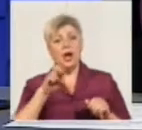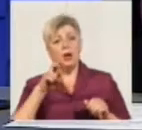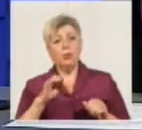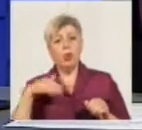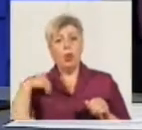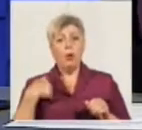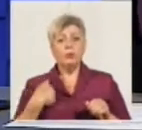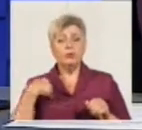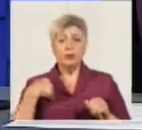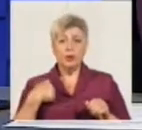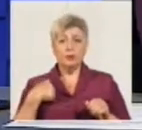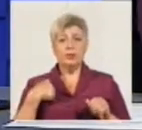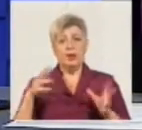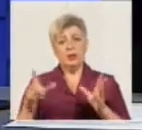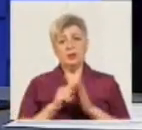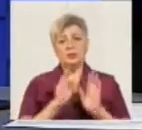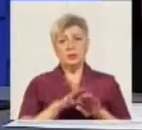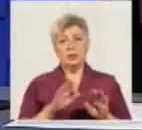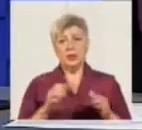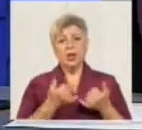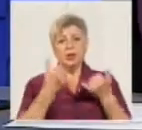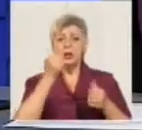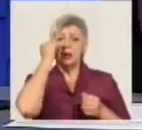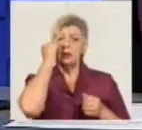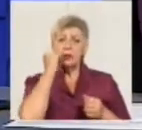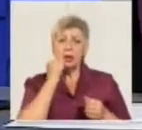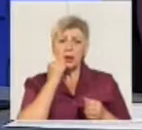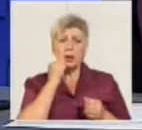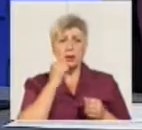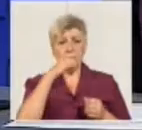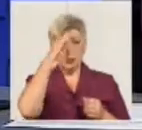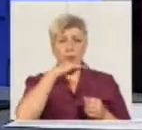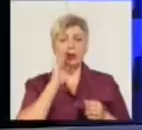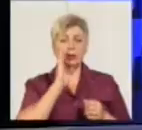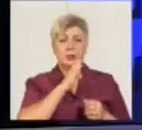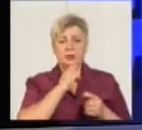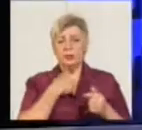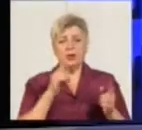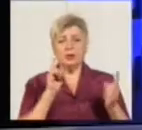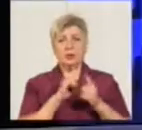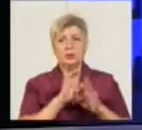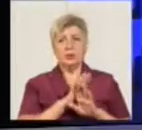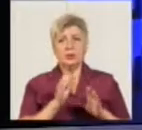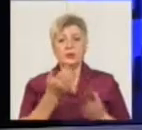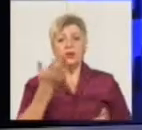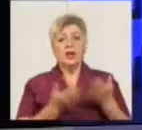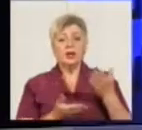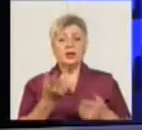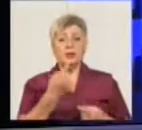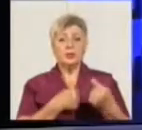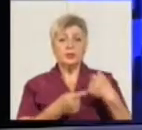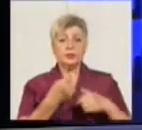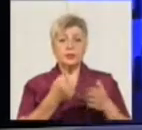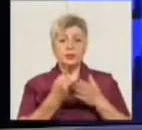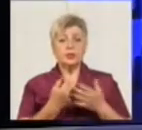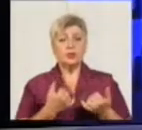батьків стареньких таких програм я не зустрічала, хоча, можливо, вони є. Якщо повернутися до вшанування пам'яті,